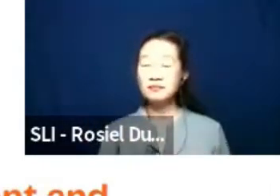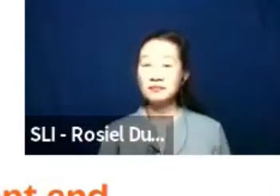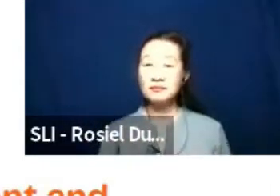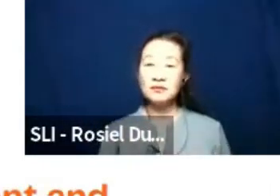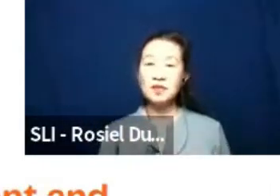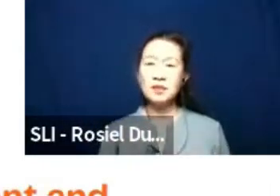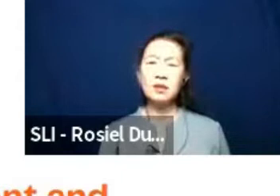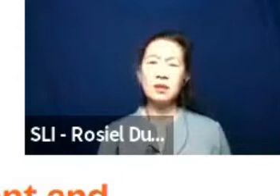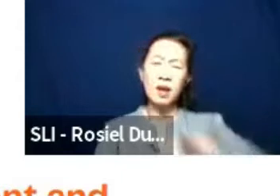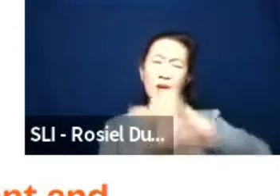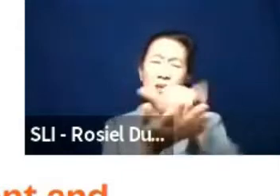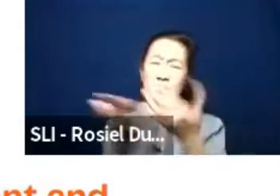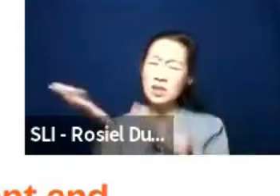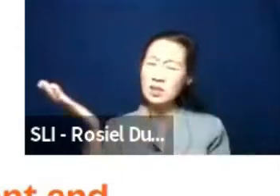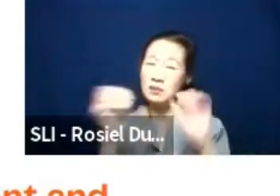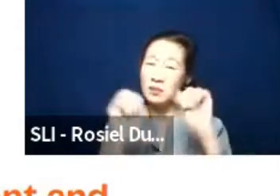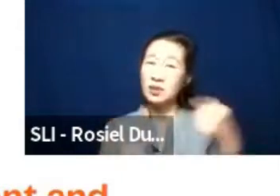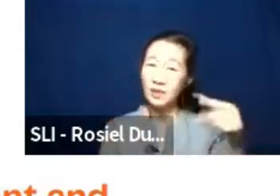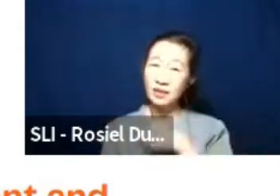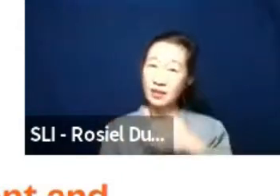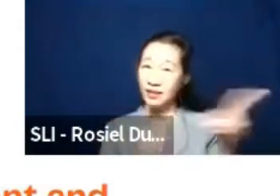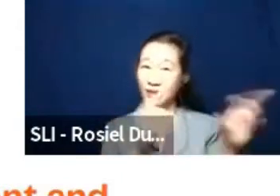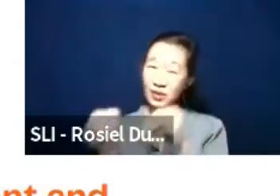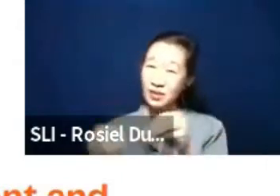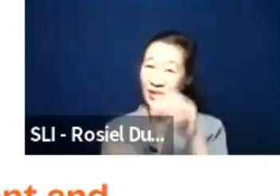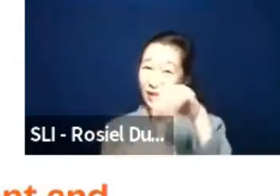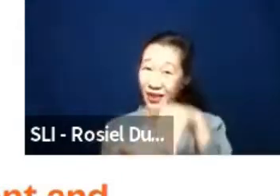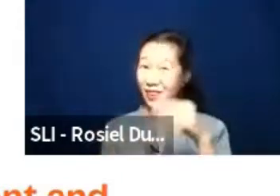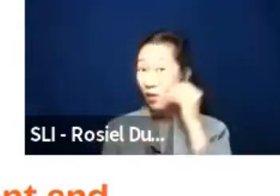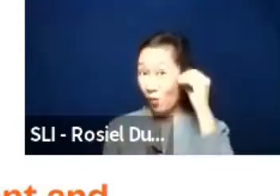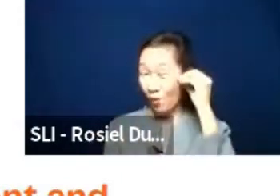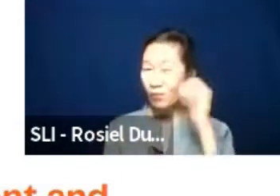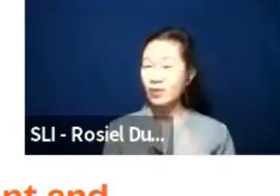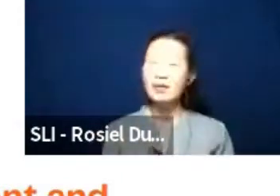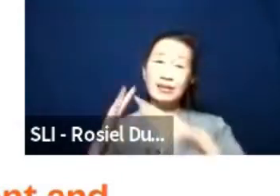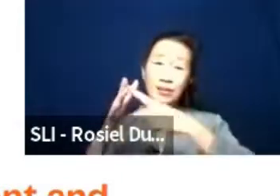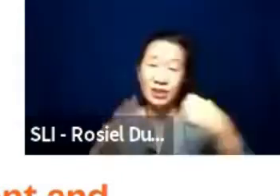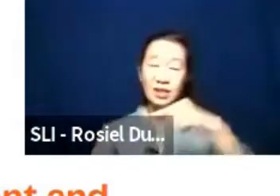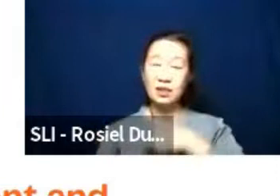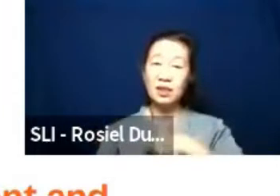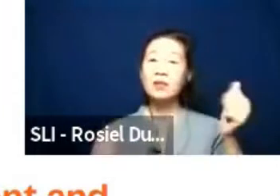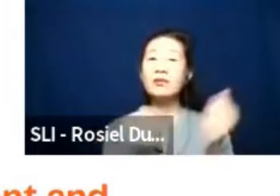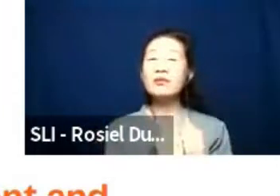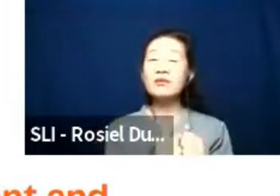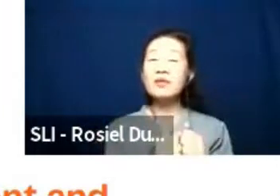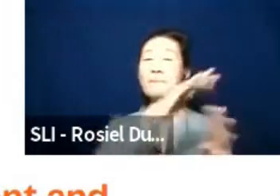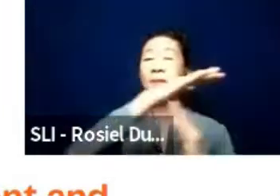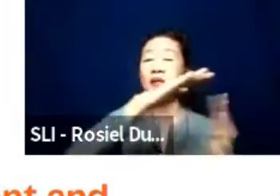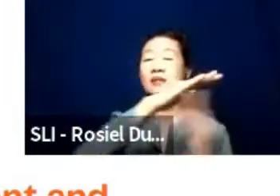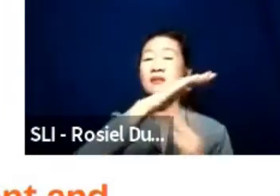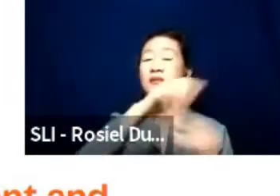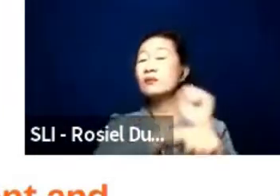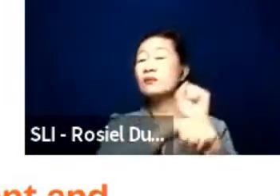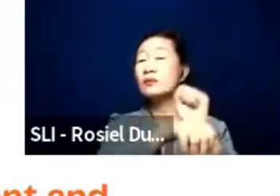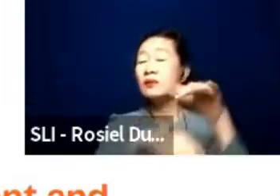or mga ganong bagay, no, na pwede din natin gawin sa ating mga tahanan, no? Simulan natin with very basic chores at